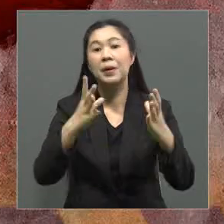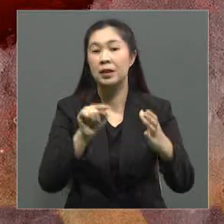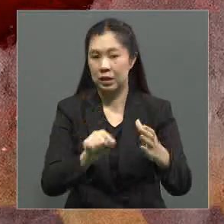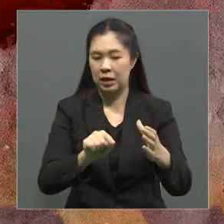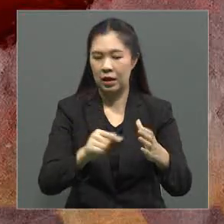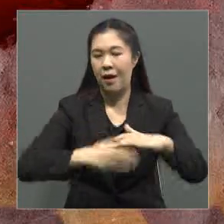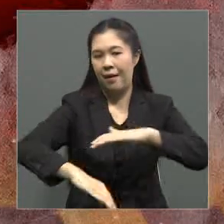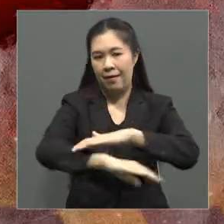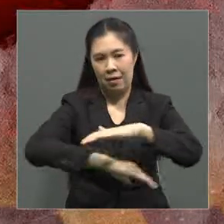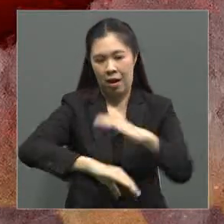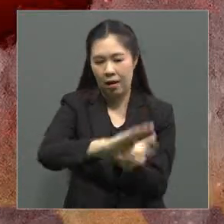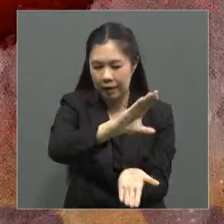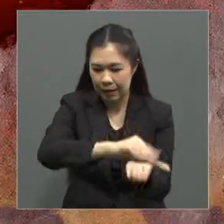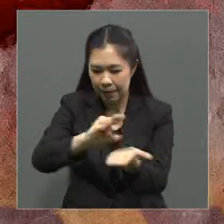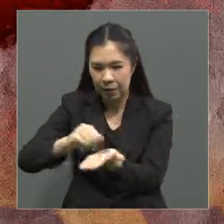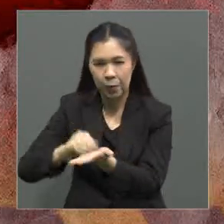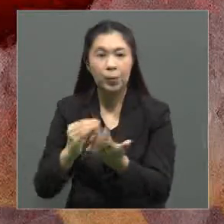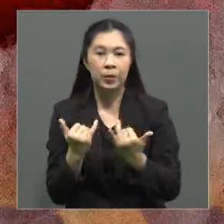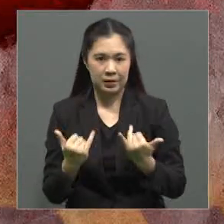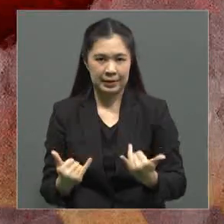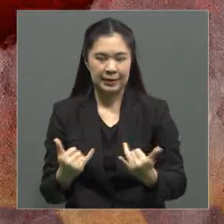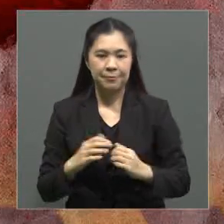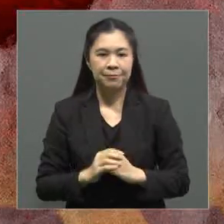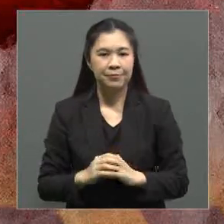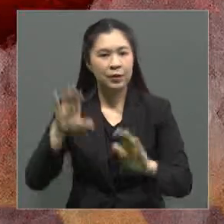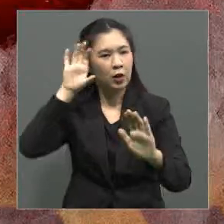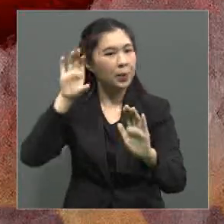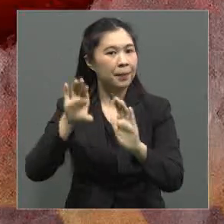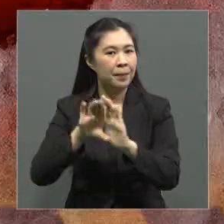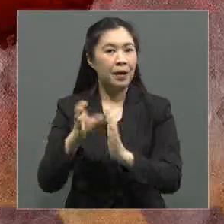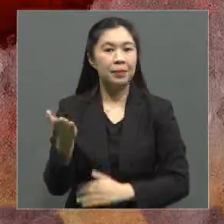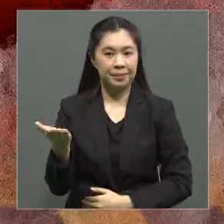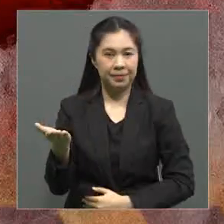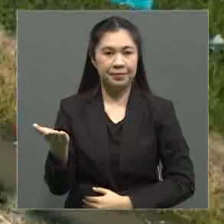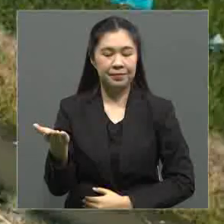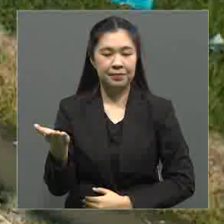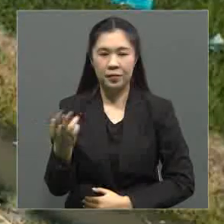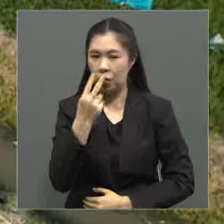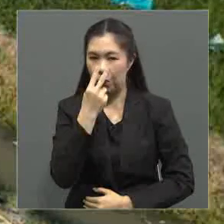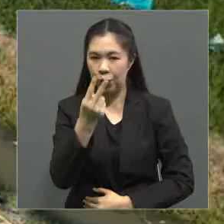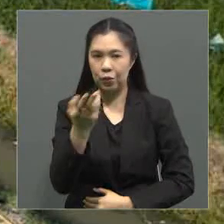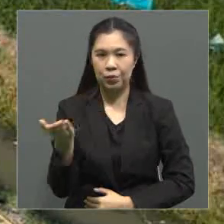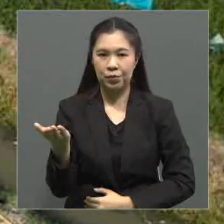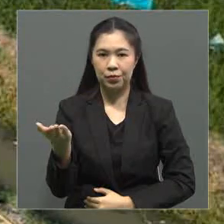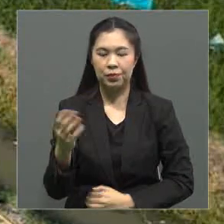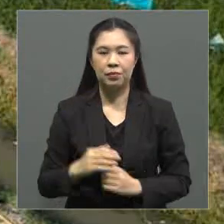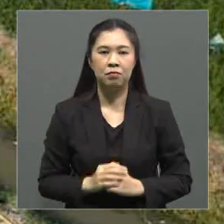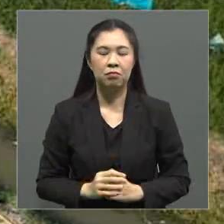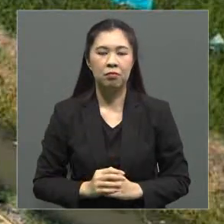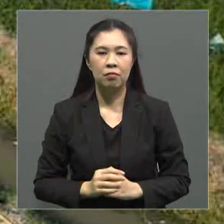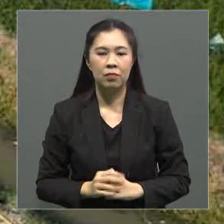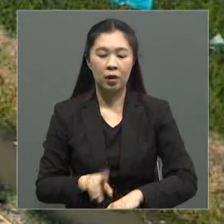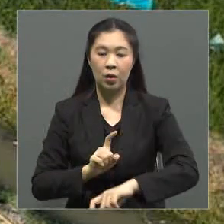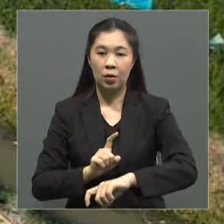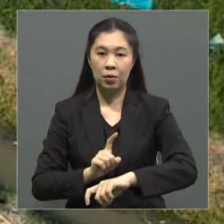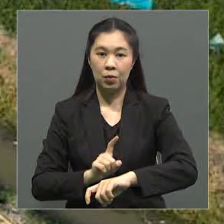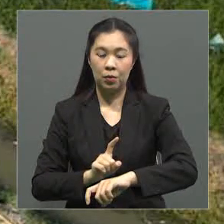ฐานในการหาสาเหตุของการระเบิดในครั้งนี้ค่ะคุณผู้ชมดูภาพนี้ขอค้างภาพนี้เอาไว้ก่อนนะคุณผู้ชมนะคือเวลาตรวจสอบเนี่ยเขา